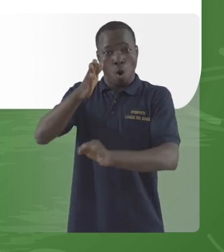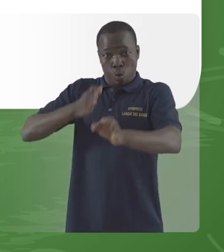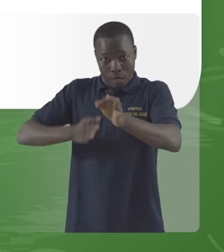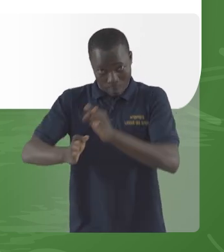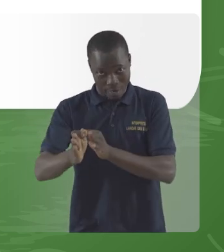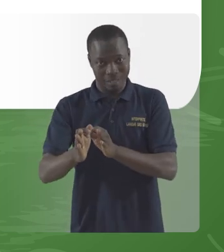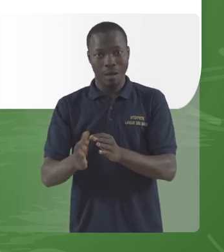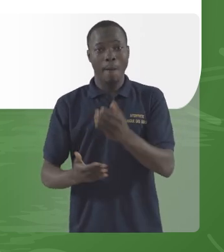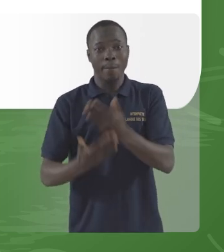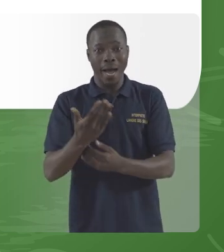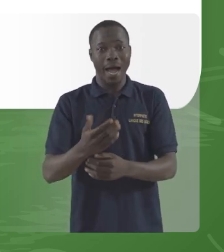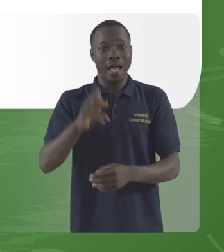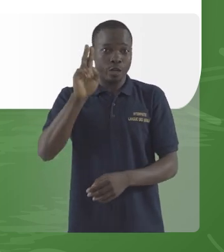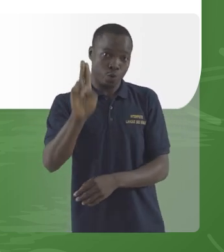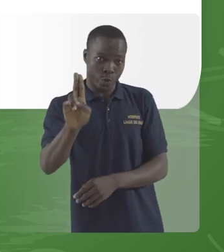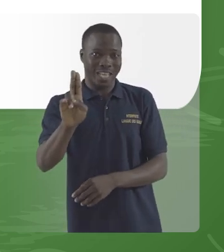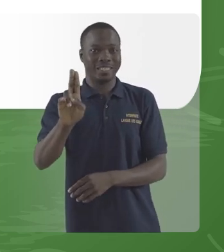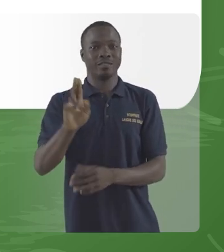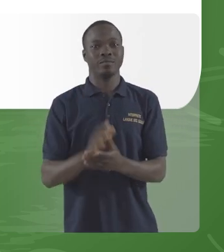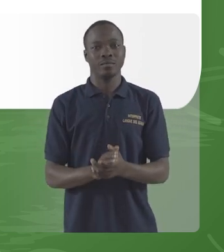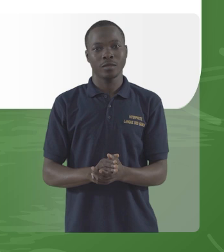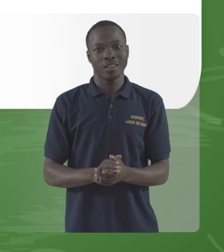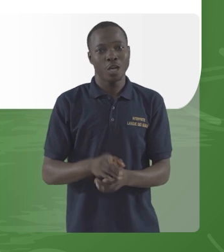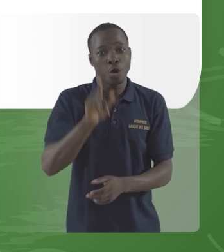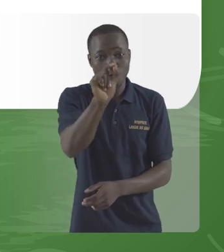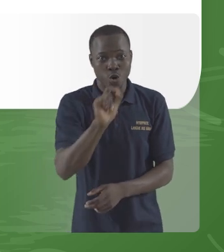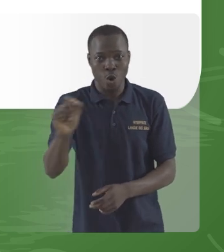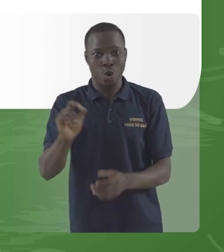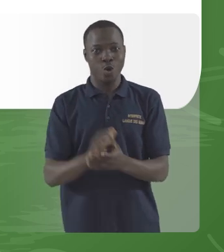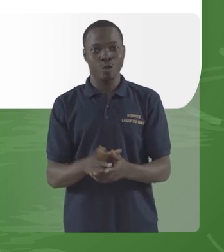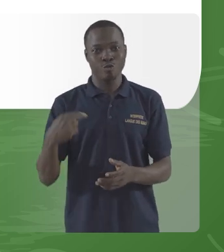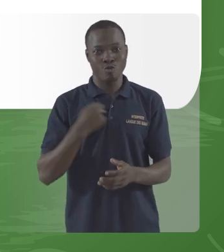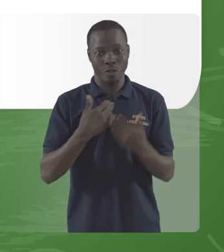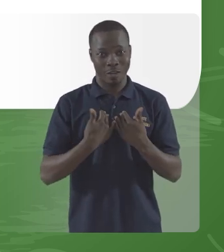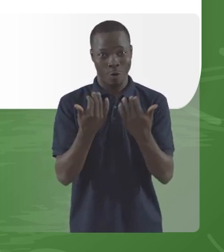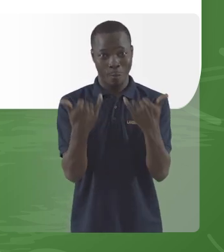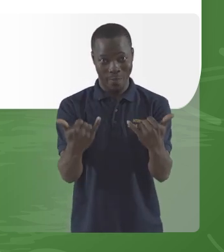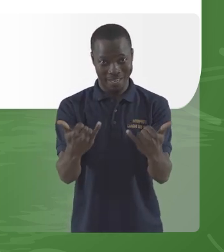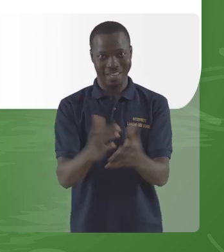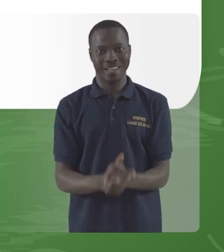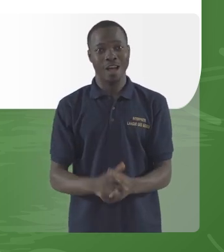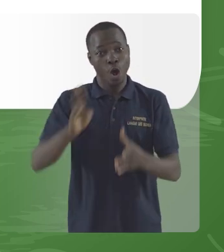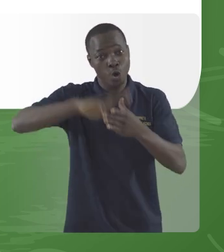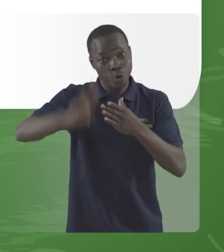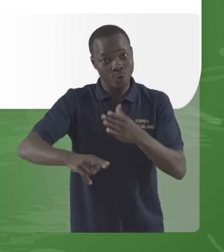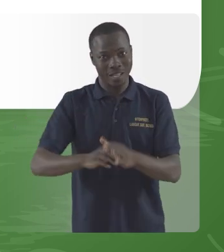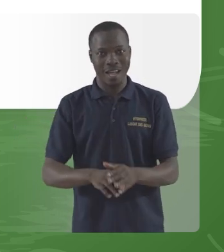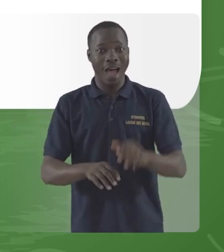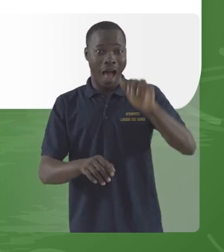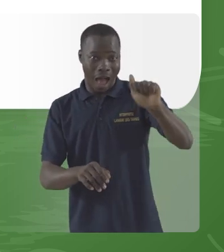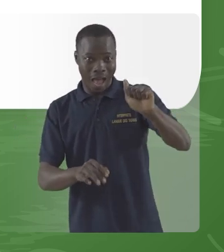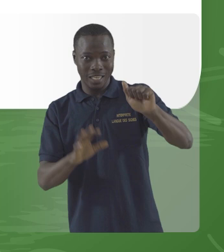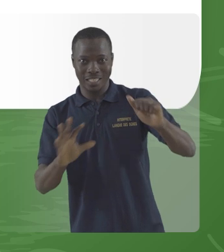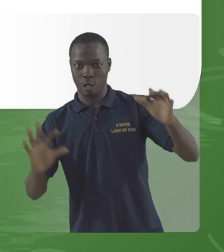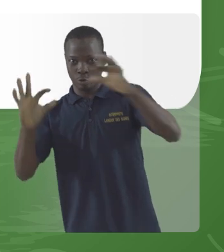remplacée par l'uracile. Ainsi donc, nous avons A qui s'associe à